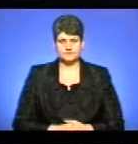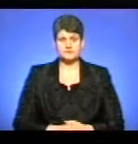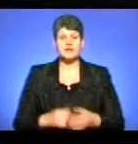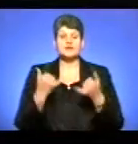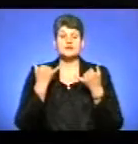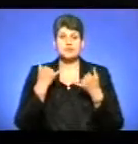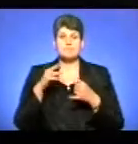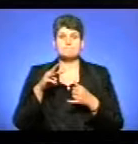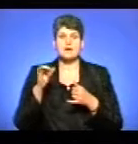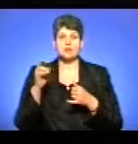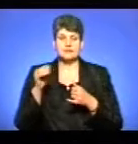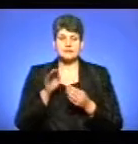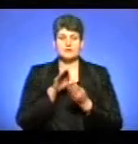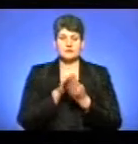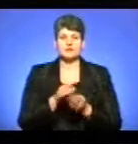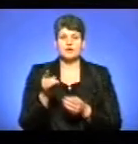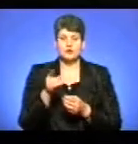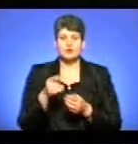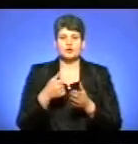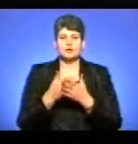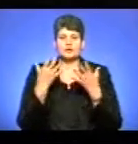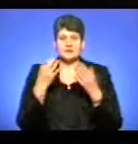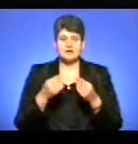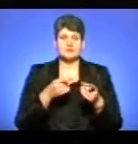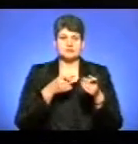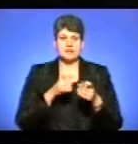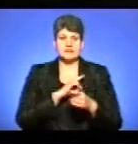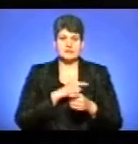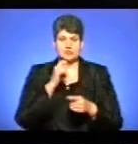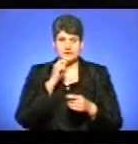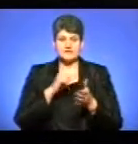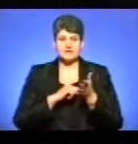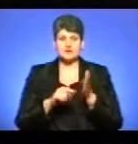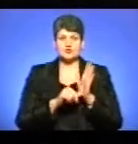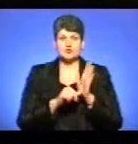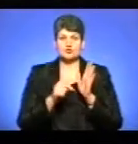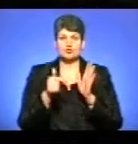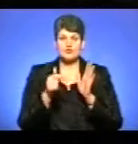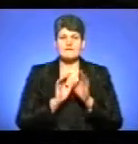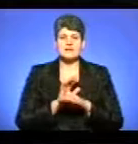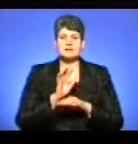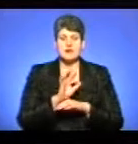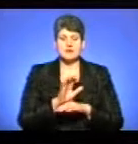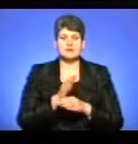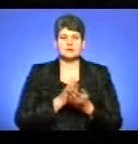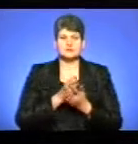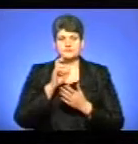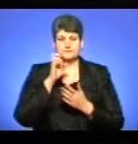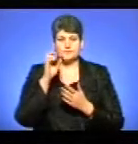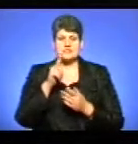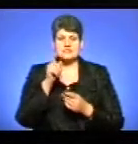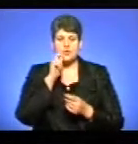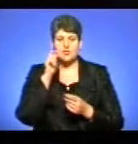Сьогодні на Миколинецькому кладовищі у Тернополі до Дня Збройних сил України, які відзначають 6 грудня, відправили панахиду за